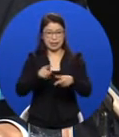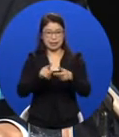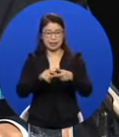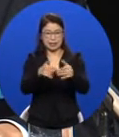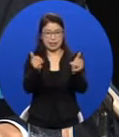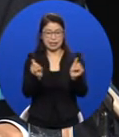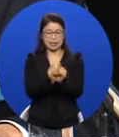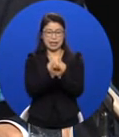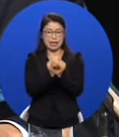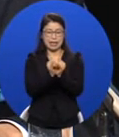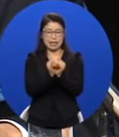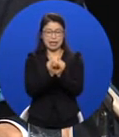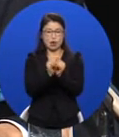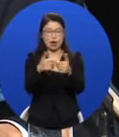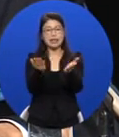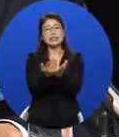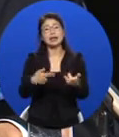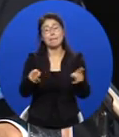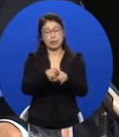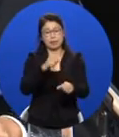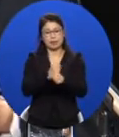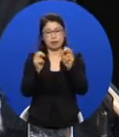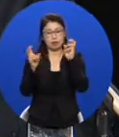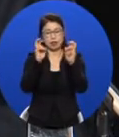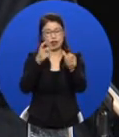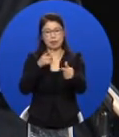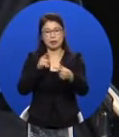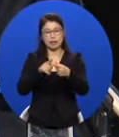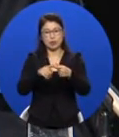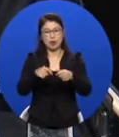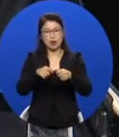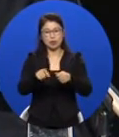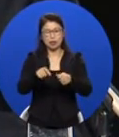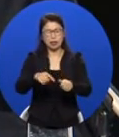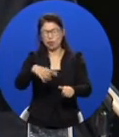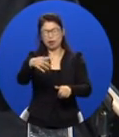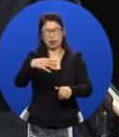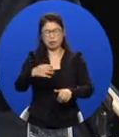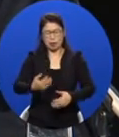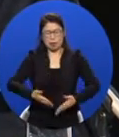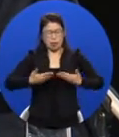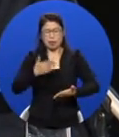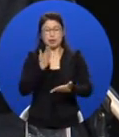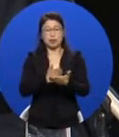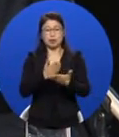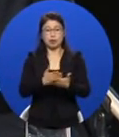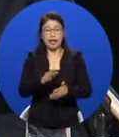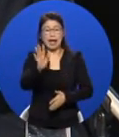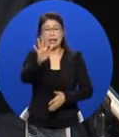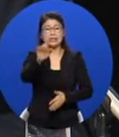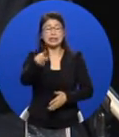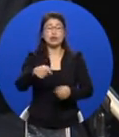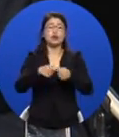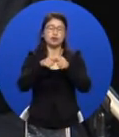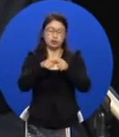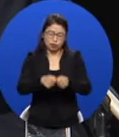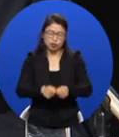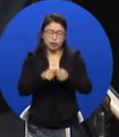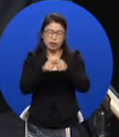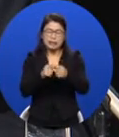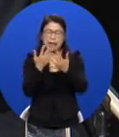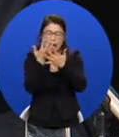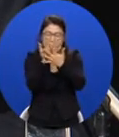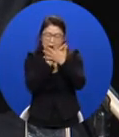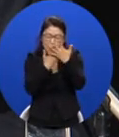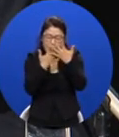사회단체들이 같이 모여서 기업들을 그렇게 막 윽박지르지 말고 구체적으로 잘 내용을